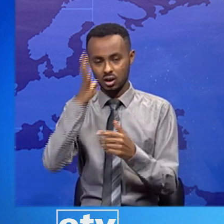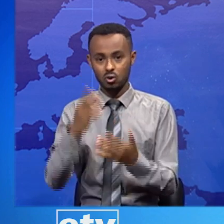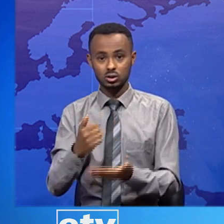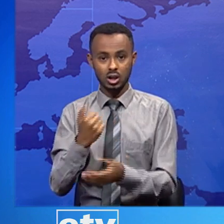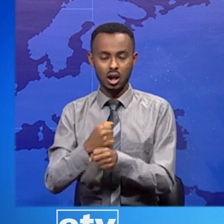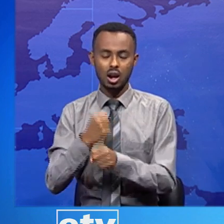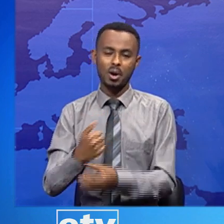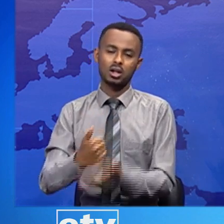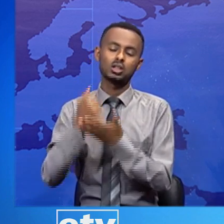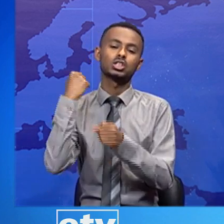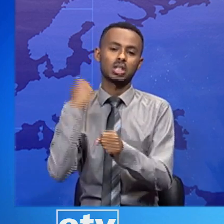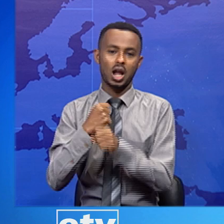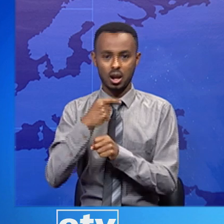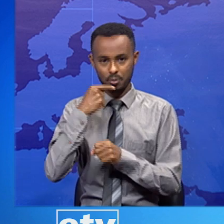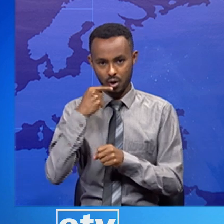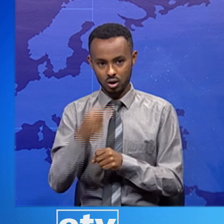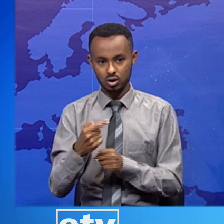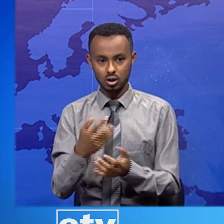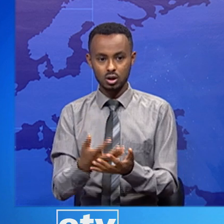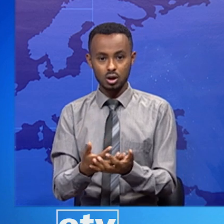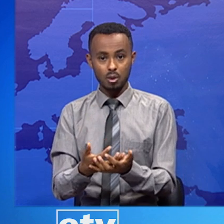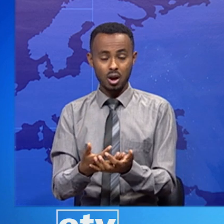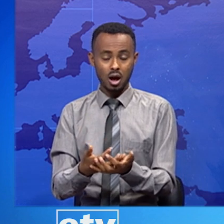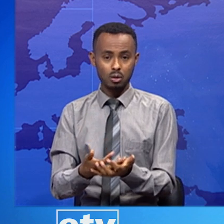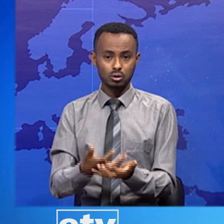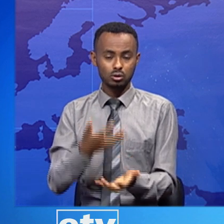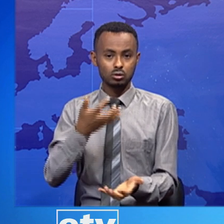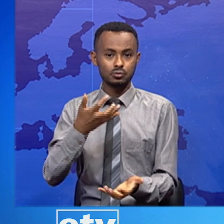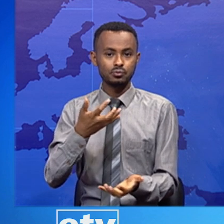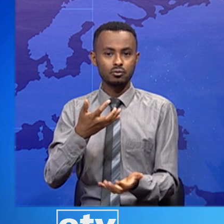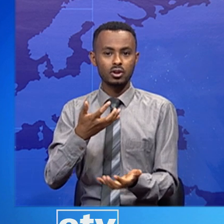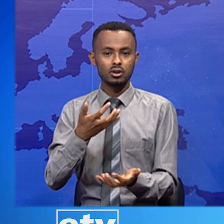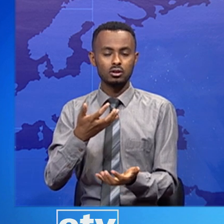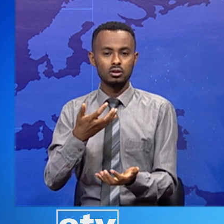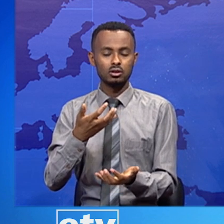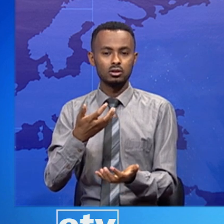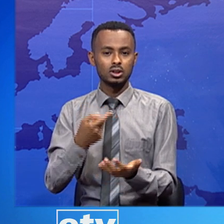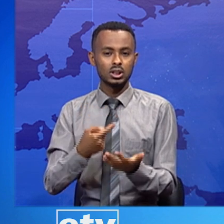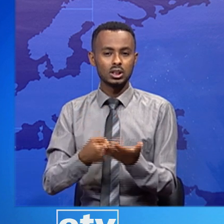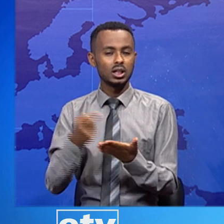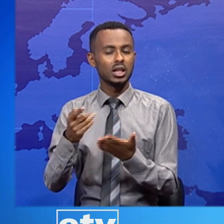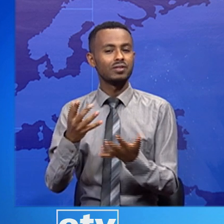ለማገዝ እንሰራለን ብለዋል። ባለሀብቱ እንትን ይፈልጋል፣